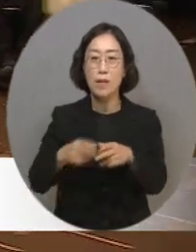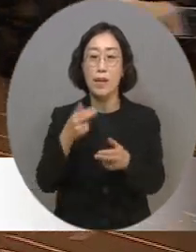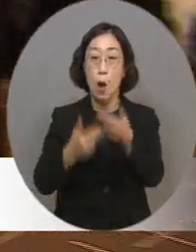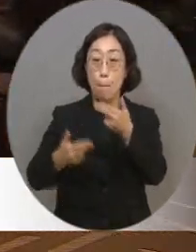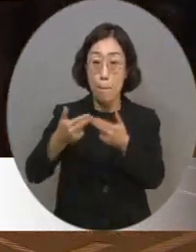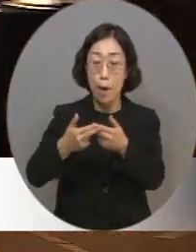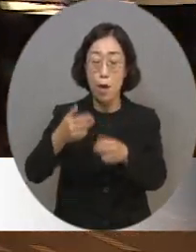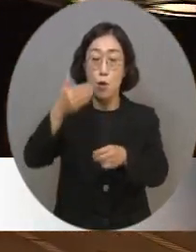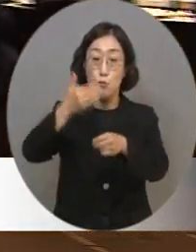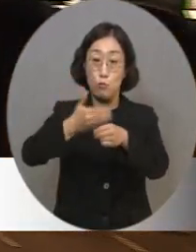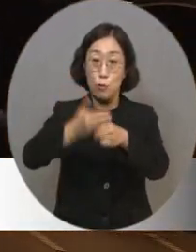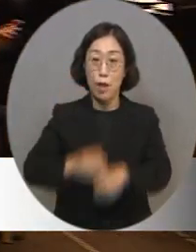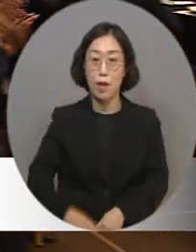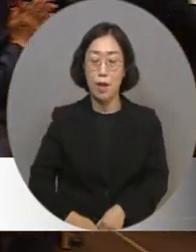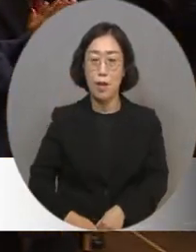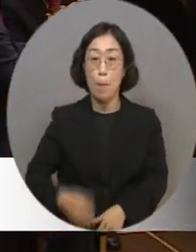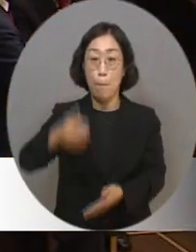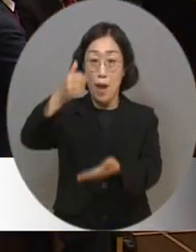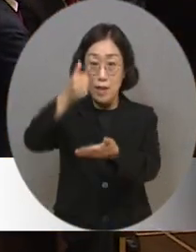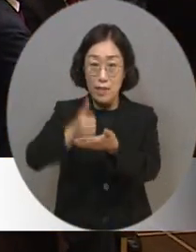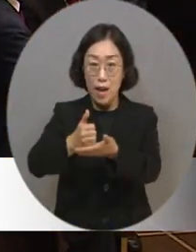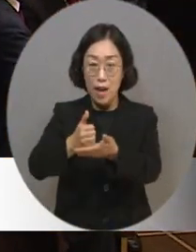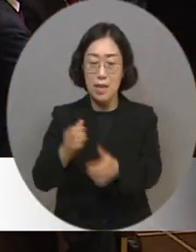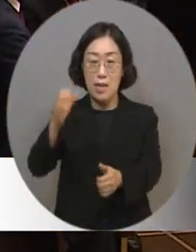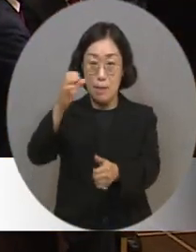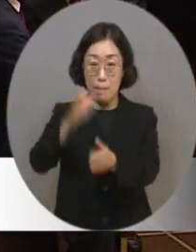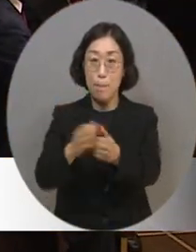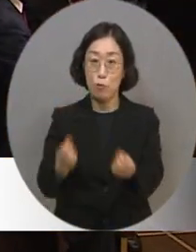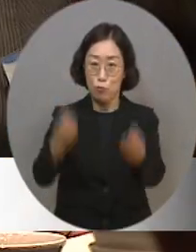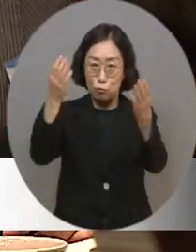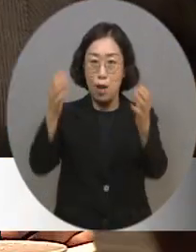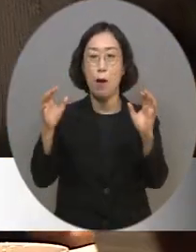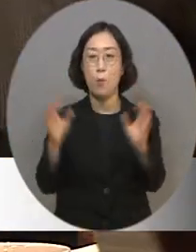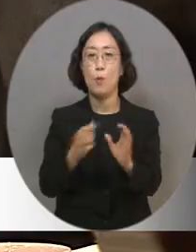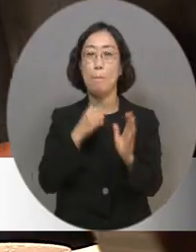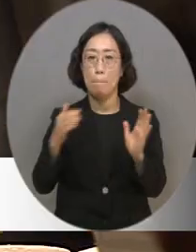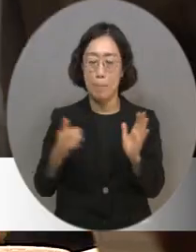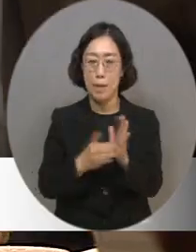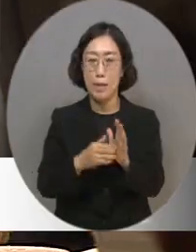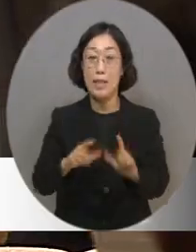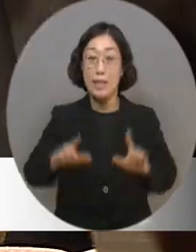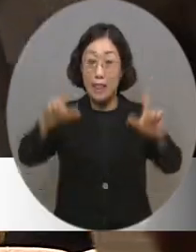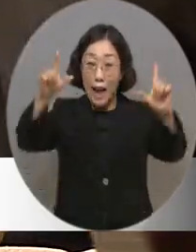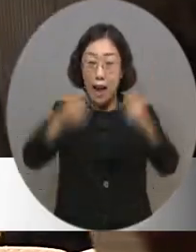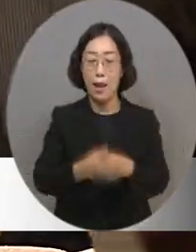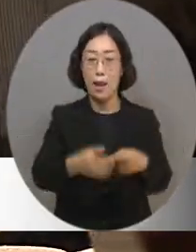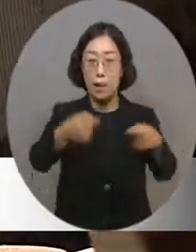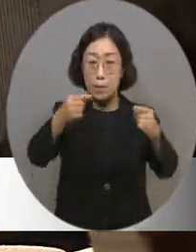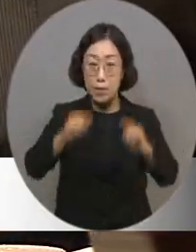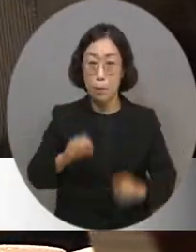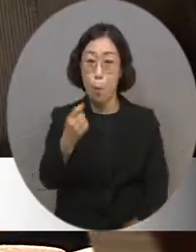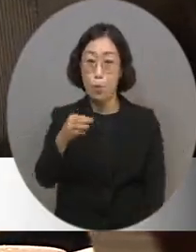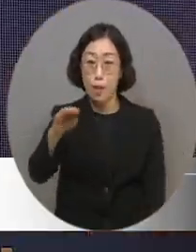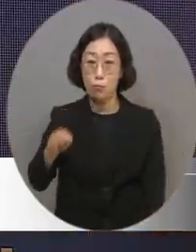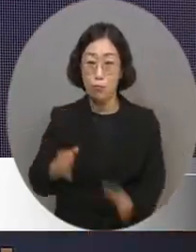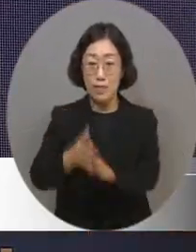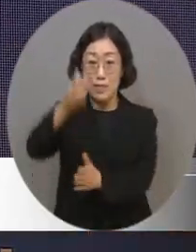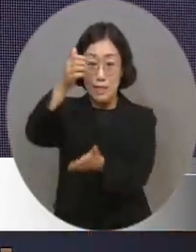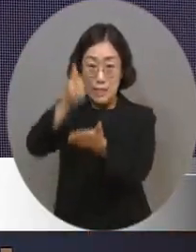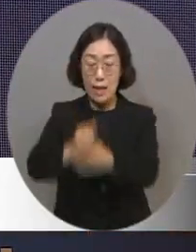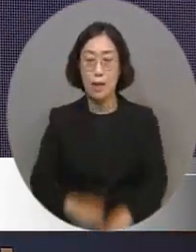제9대 한국지체장애인협회장 취임식이 진행됐습니다. 이날 행사에 자리한 오세훈 서울시장을